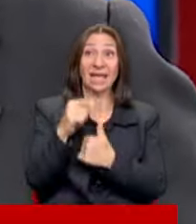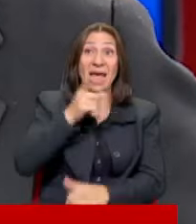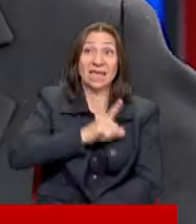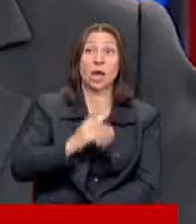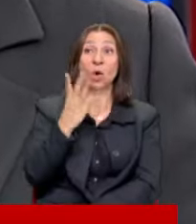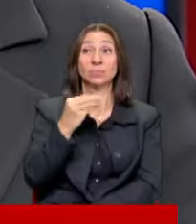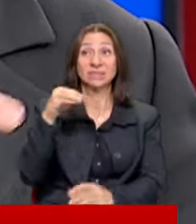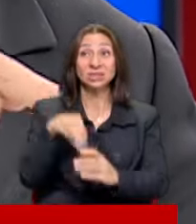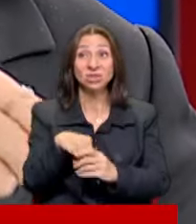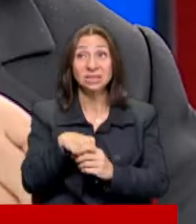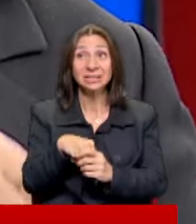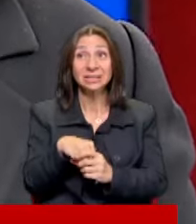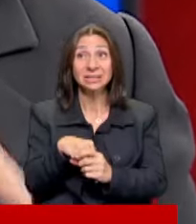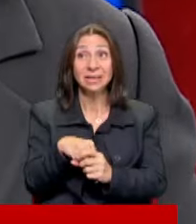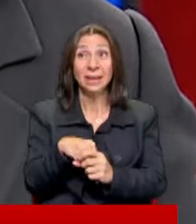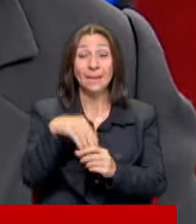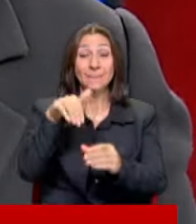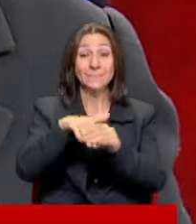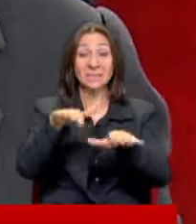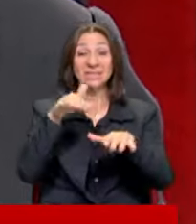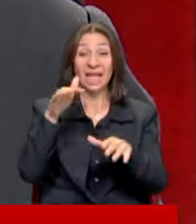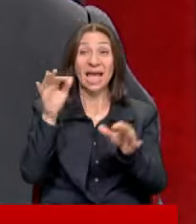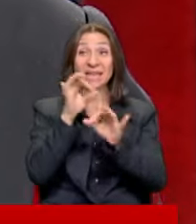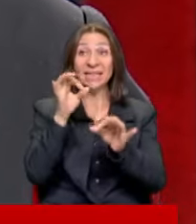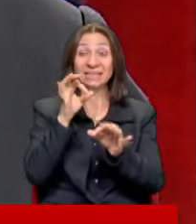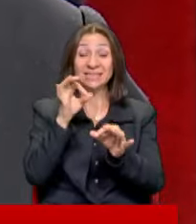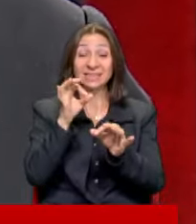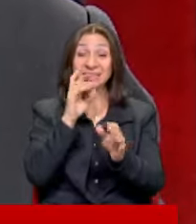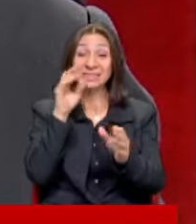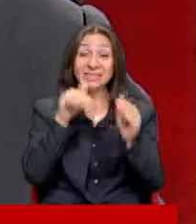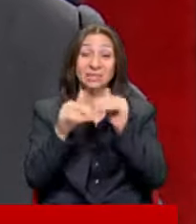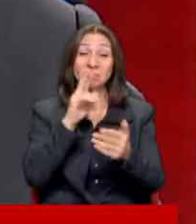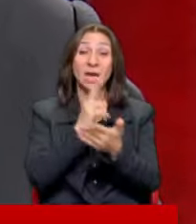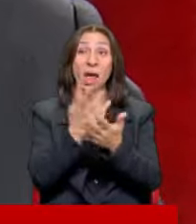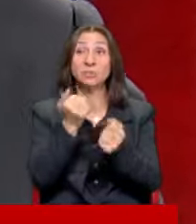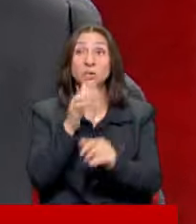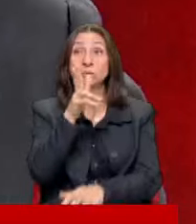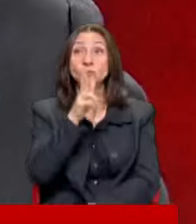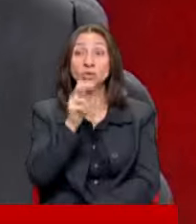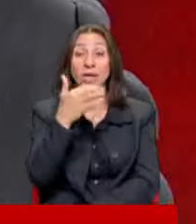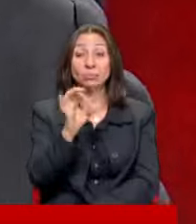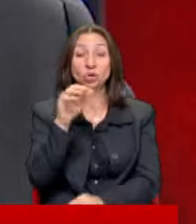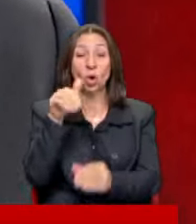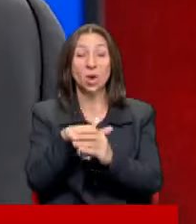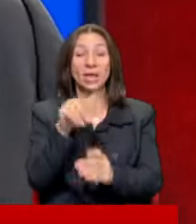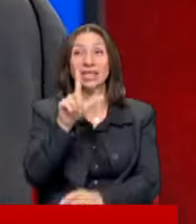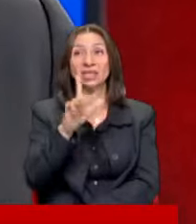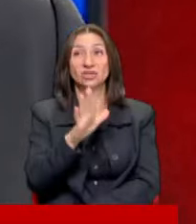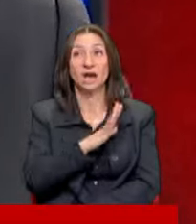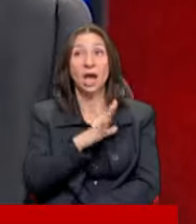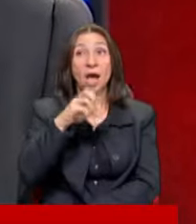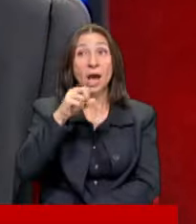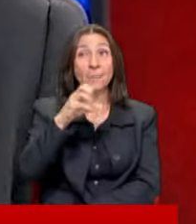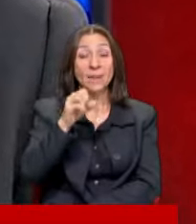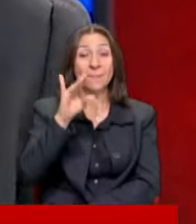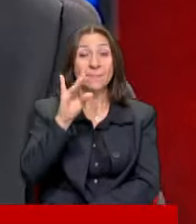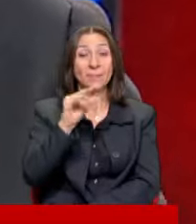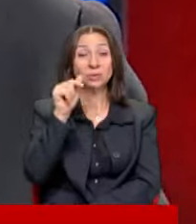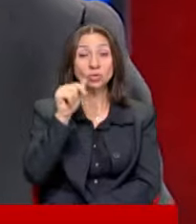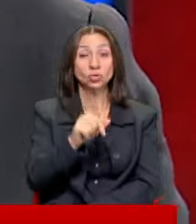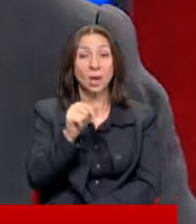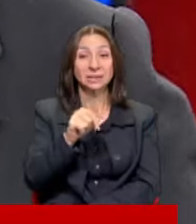olabilmesi için Eee meclisin Erken seçim kararı alması lazım Bunun için de 360 Oya ihtiyacı var AK Parti ve MHP'nin